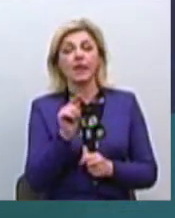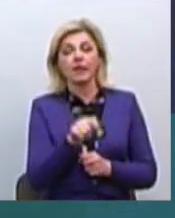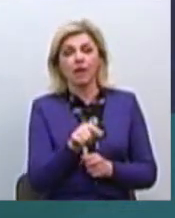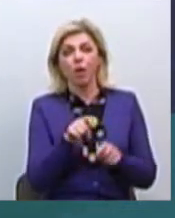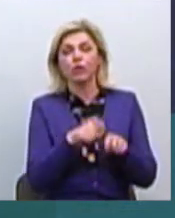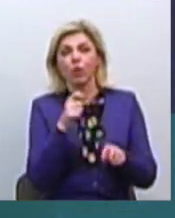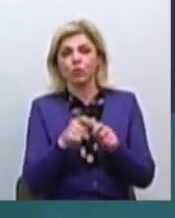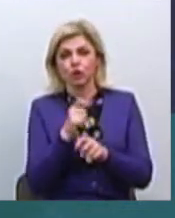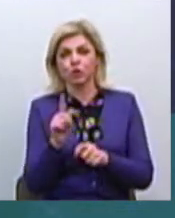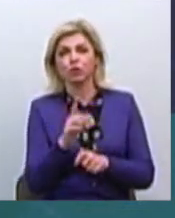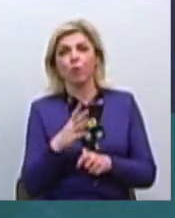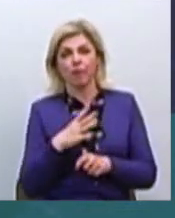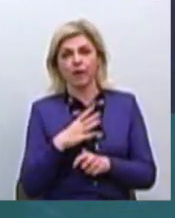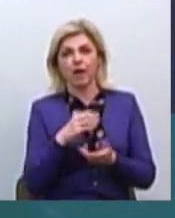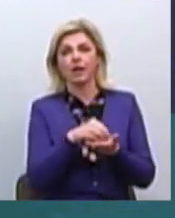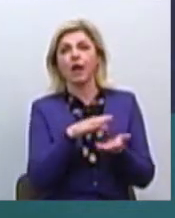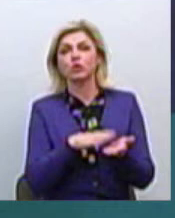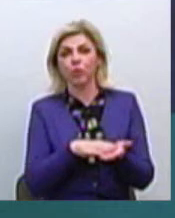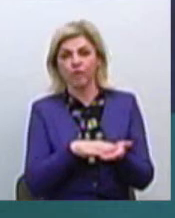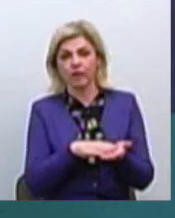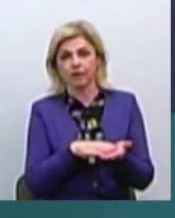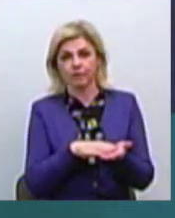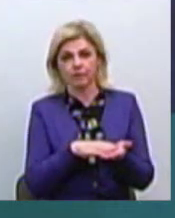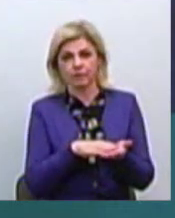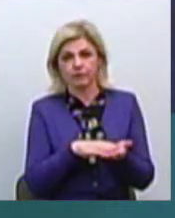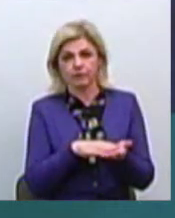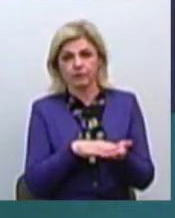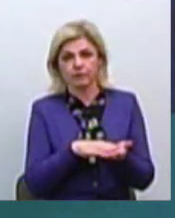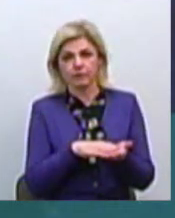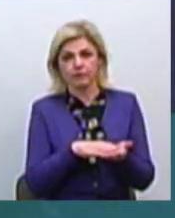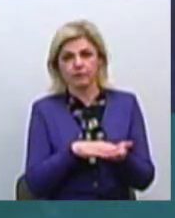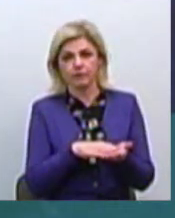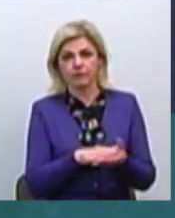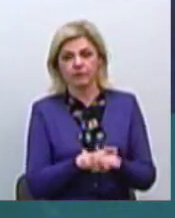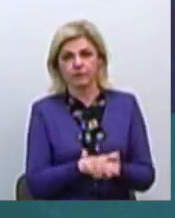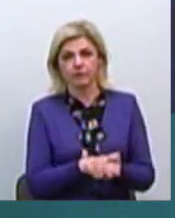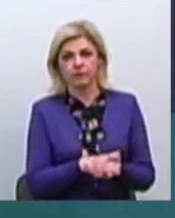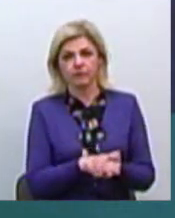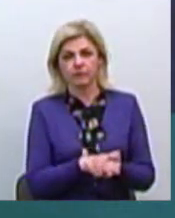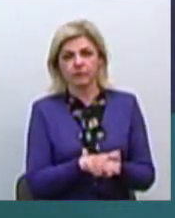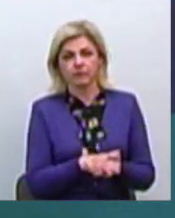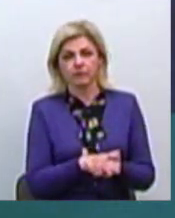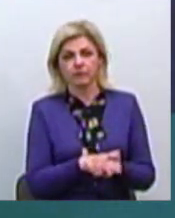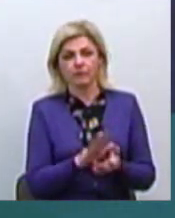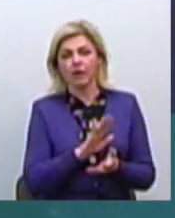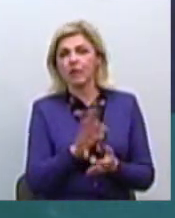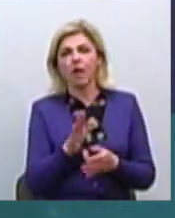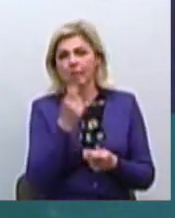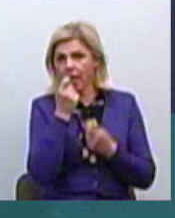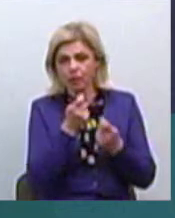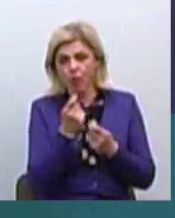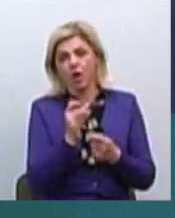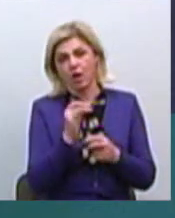які були зареєстровані, були не мілкими, і